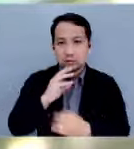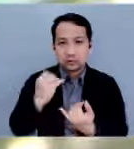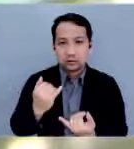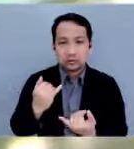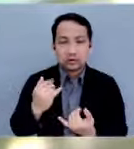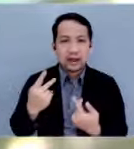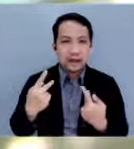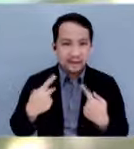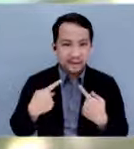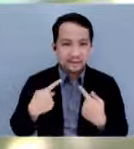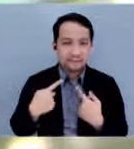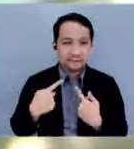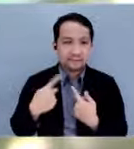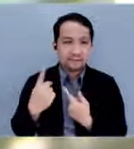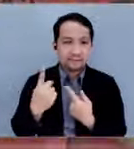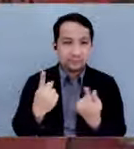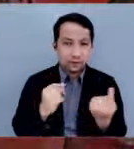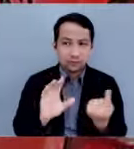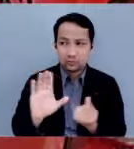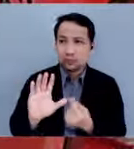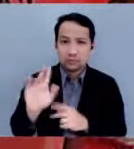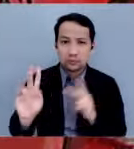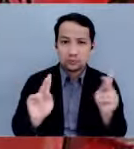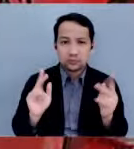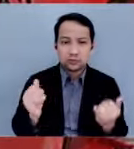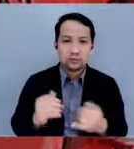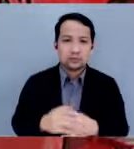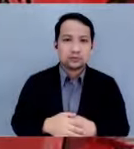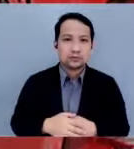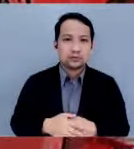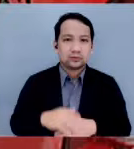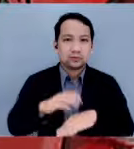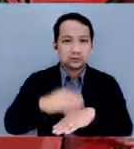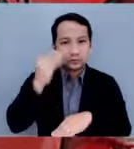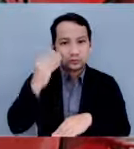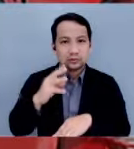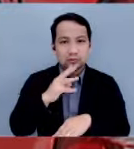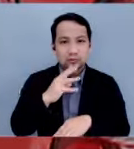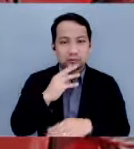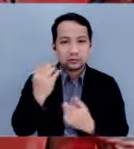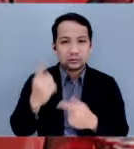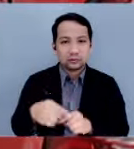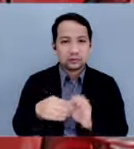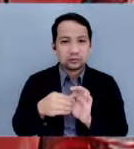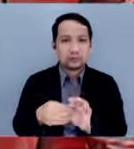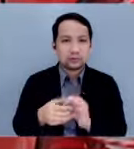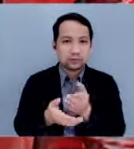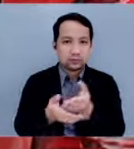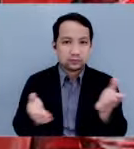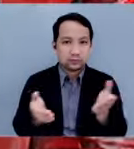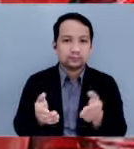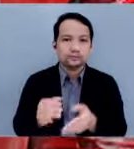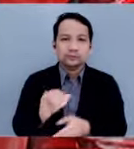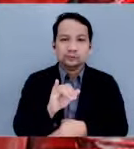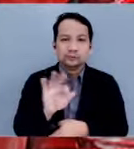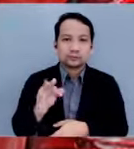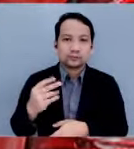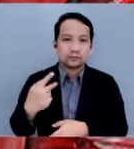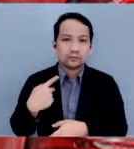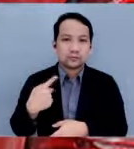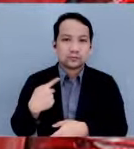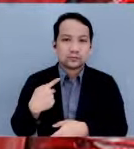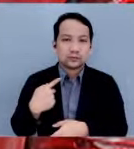magagawa ang publiko para masigurado yan. Nagpaalala naman ang mga water concessionaire sa mga consumer na kung maaari ay mangiling